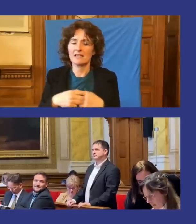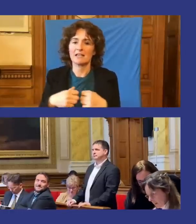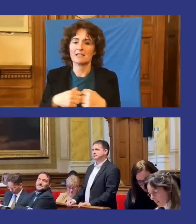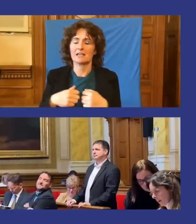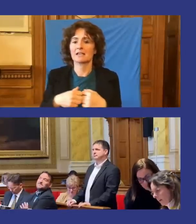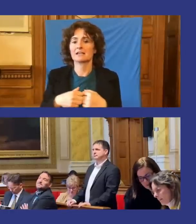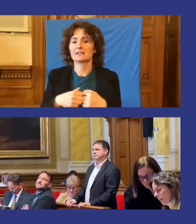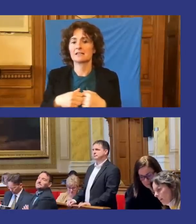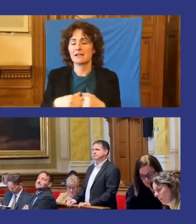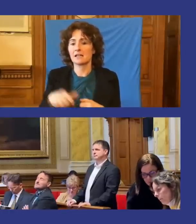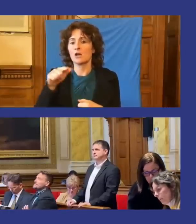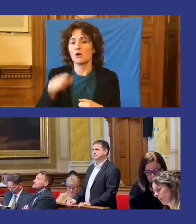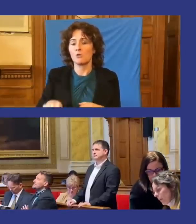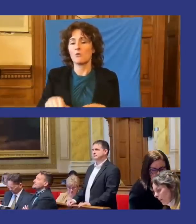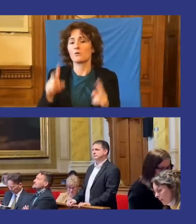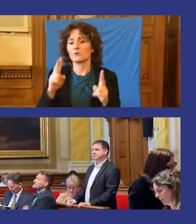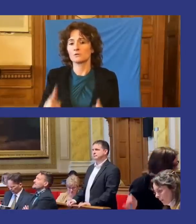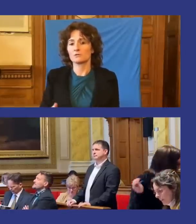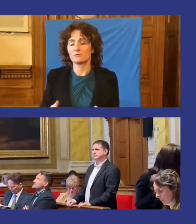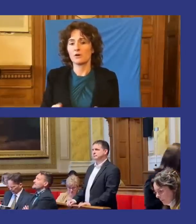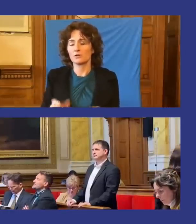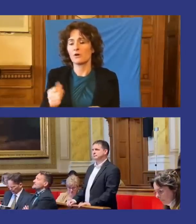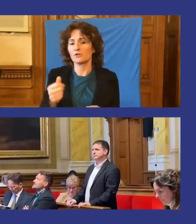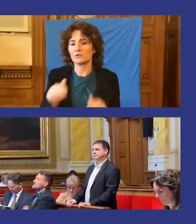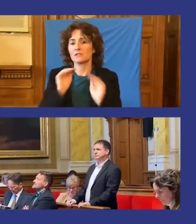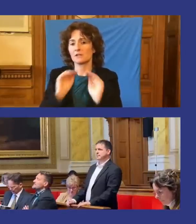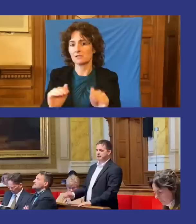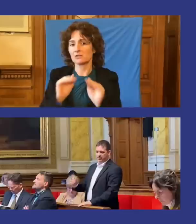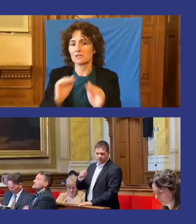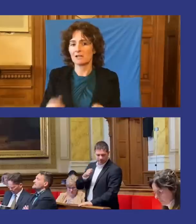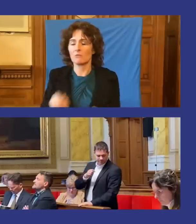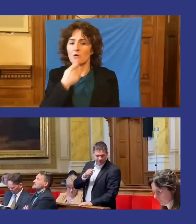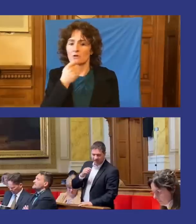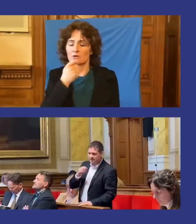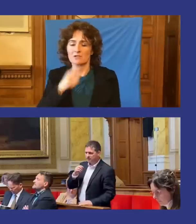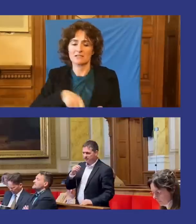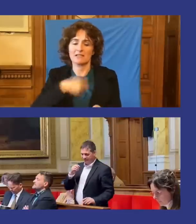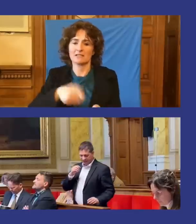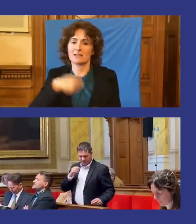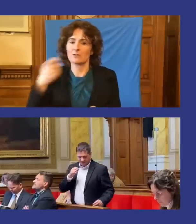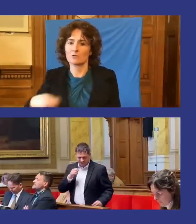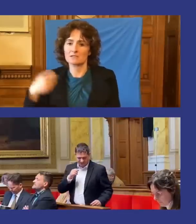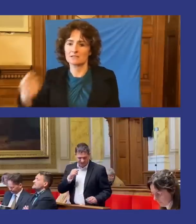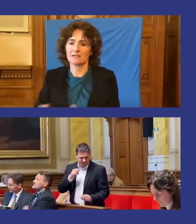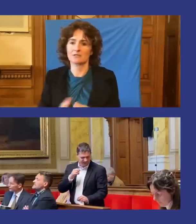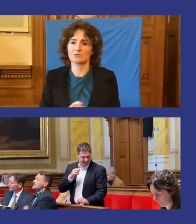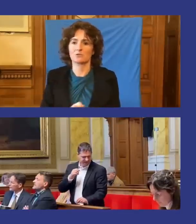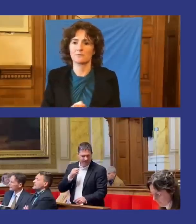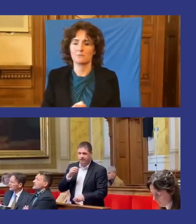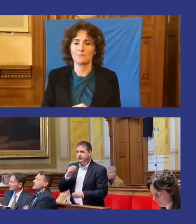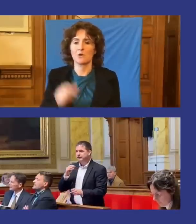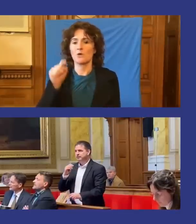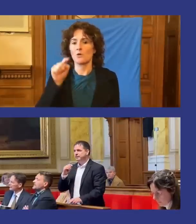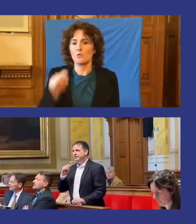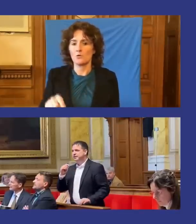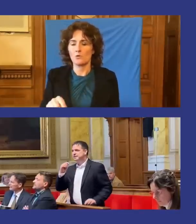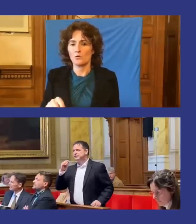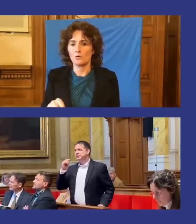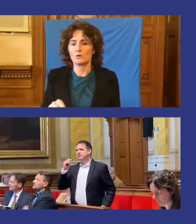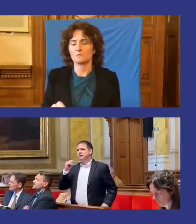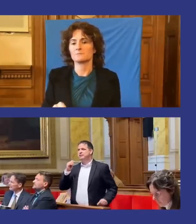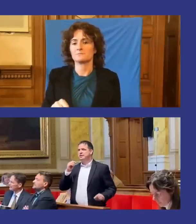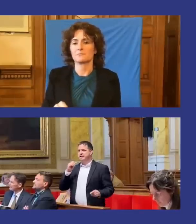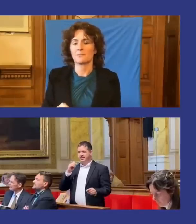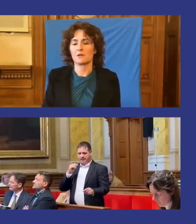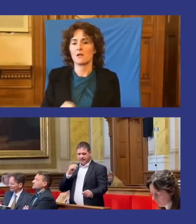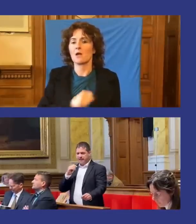ott van, segít, anyagilag is támogatja, nagyon hálásak vagyunk neki. Jó? Akkor zárszónak még két mondat. Ettől még ő pártfüggetlen, szeretném mondani, mert semmilyen